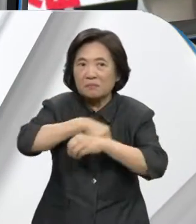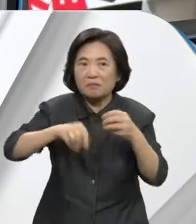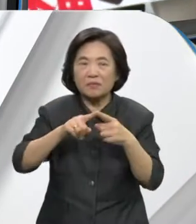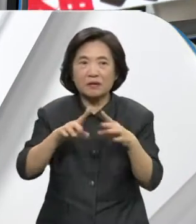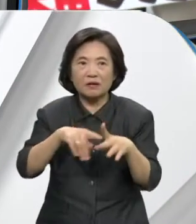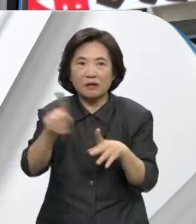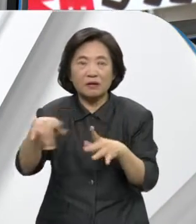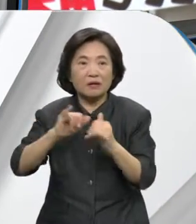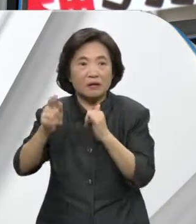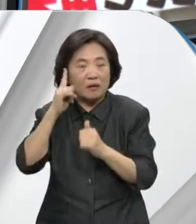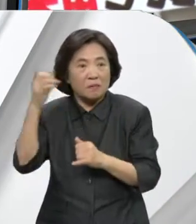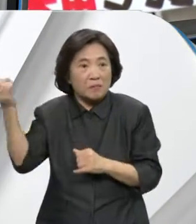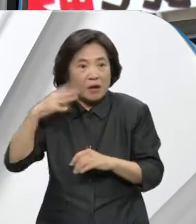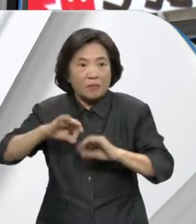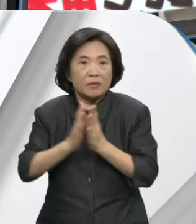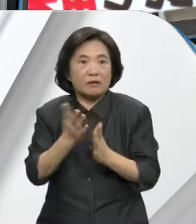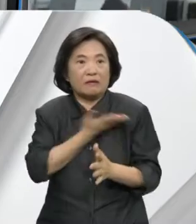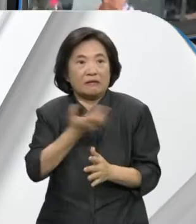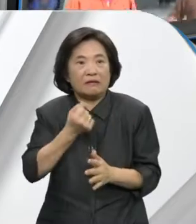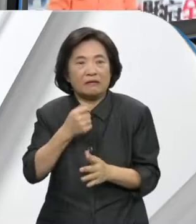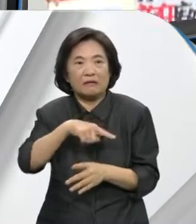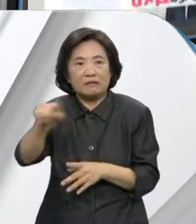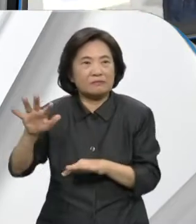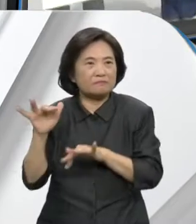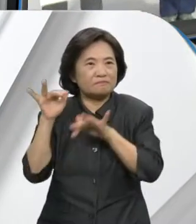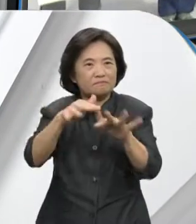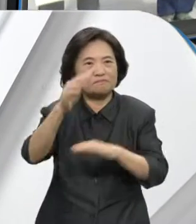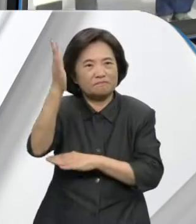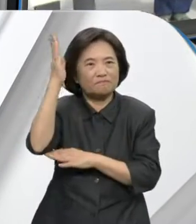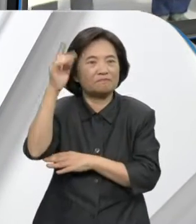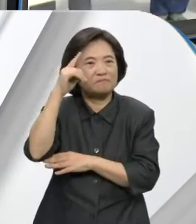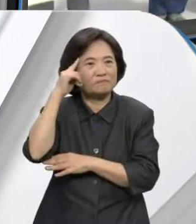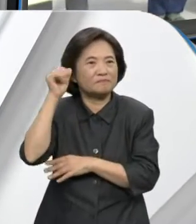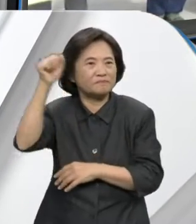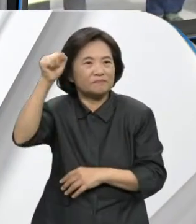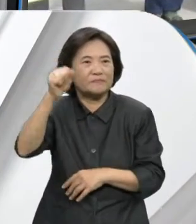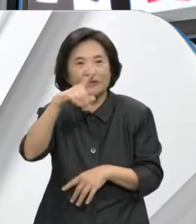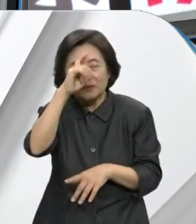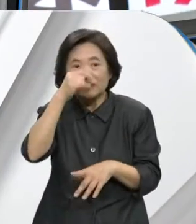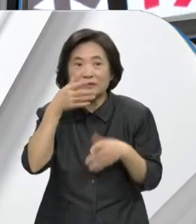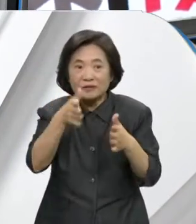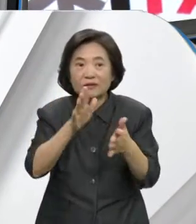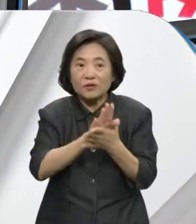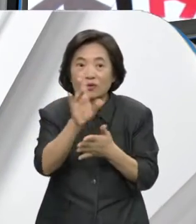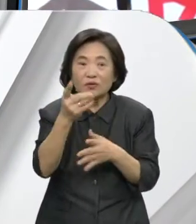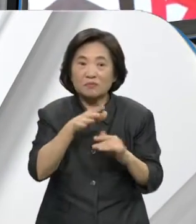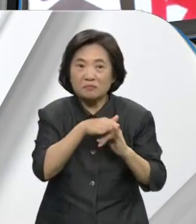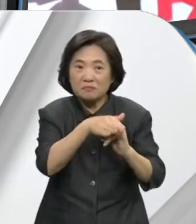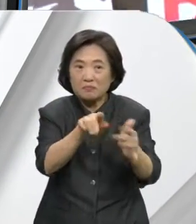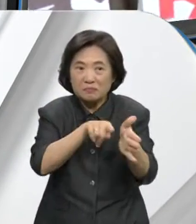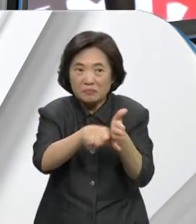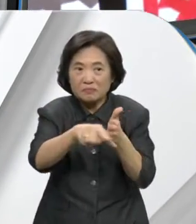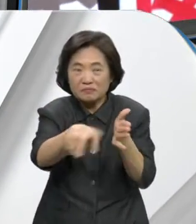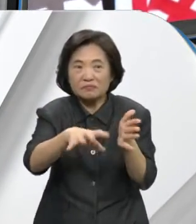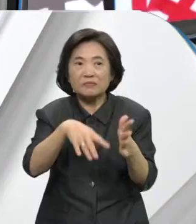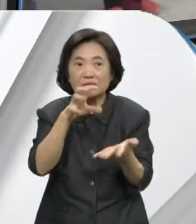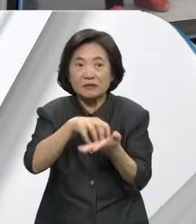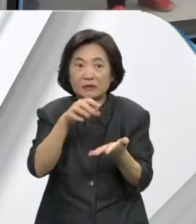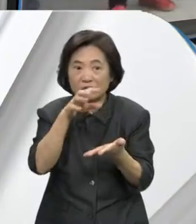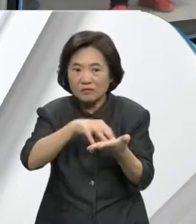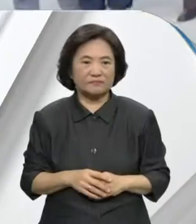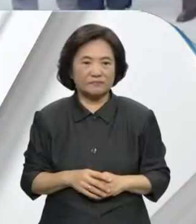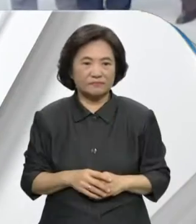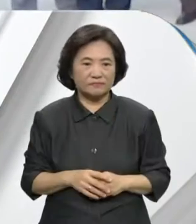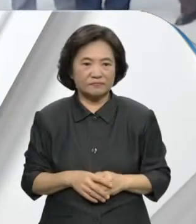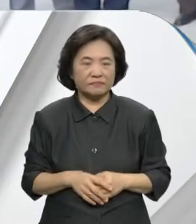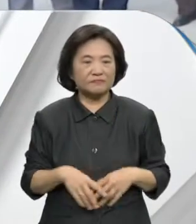民众的反对和不满。记者去到镇政府面前抗议，要求苗栗镇政府来废掉喉咙病从身体的四种接